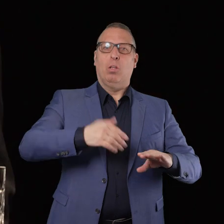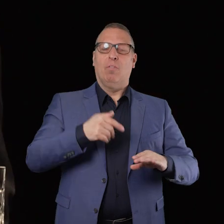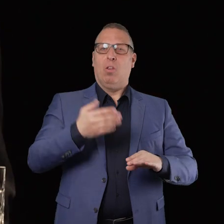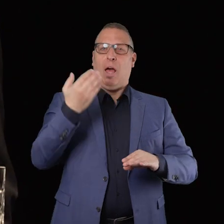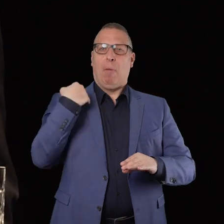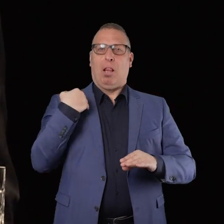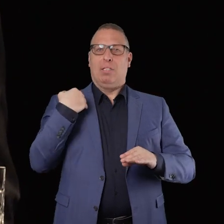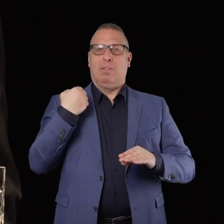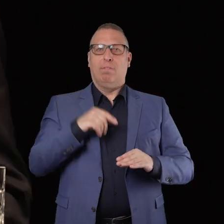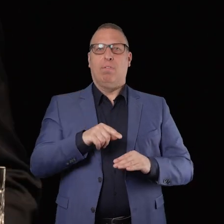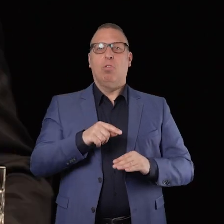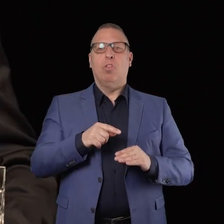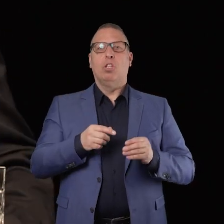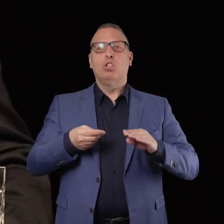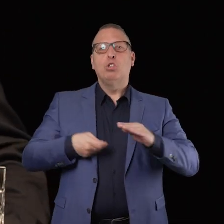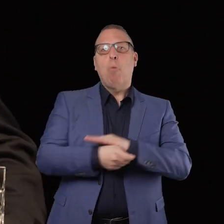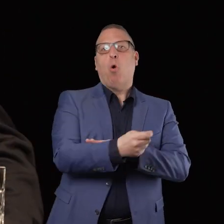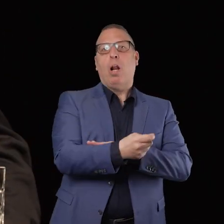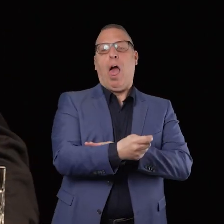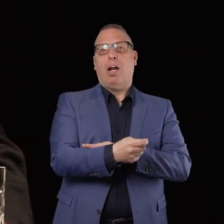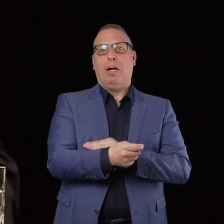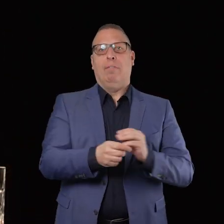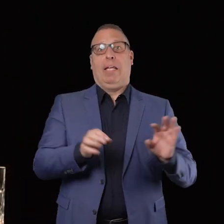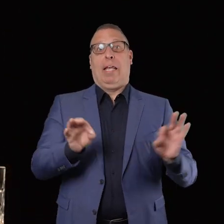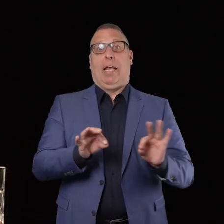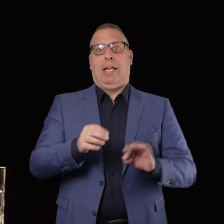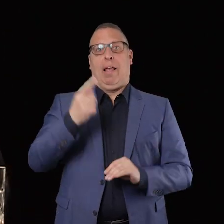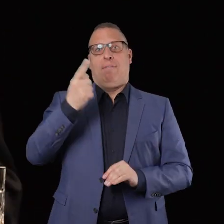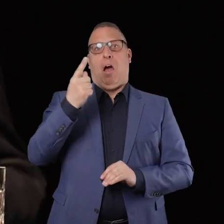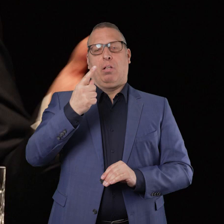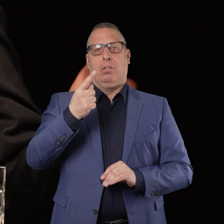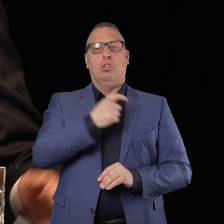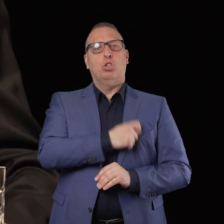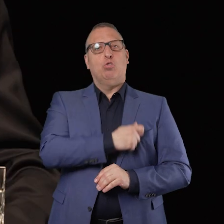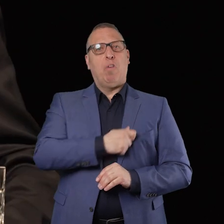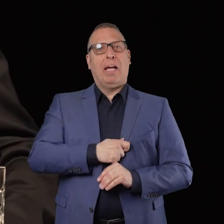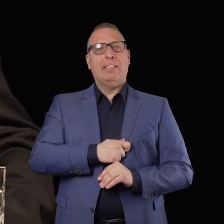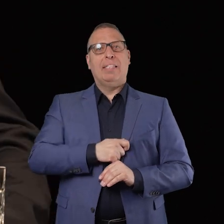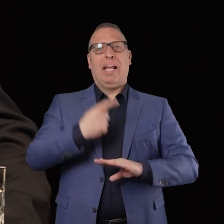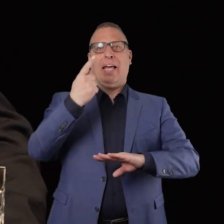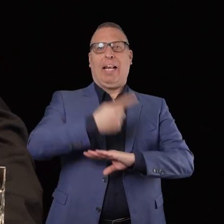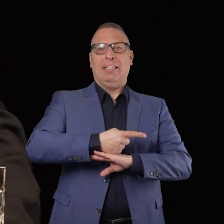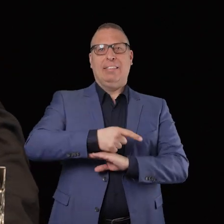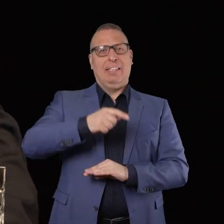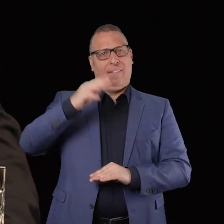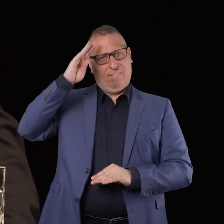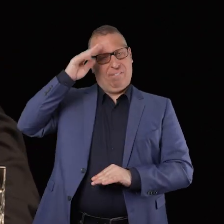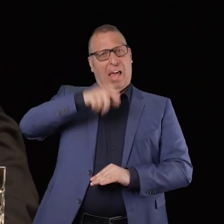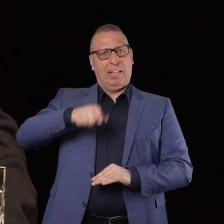einem Anstieg des Schmugglerwesens gewarnt wurde. Die Schweizer Grenzwächter